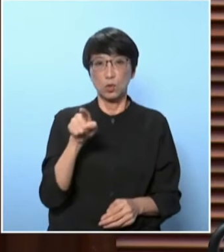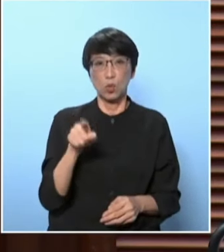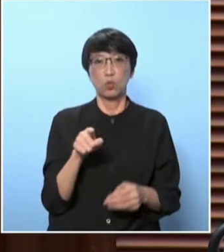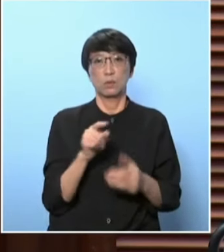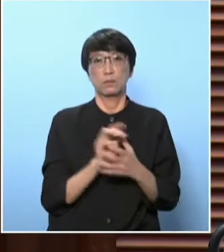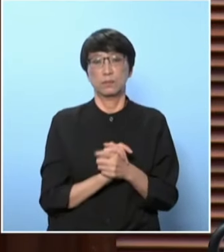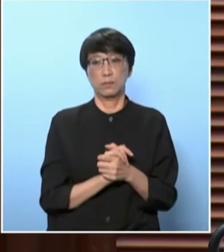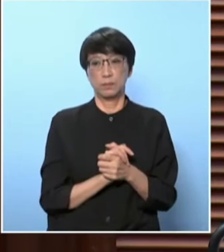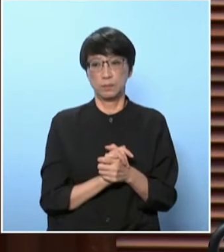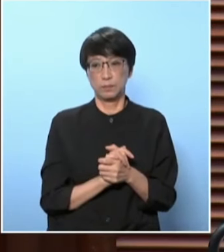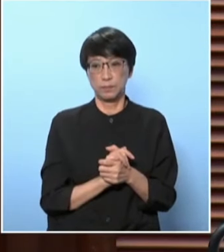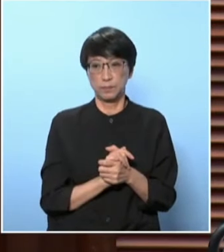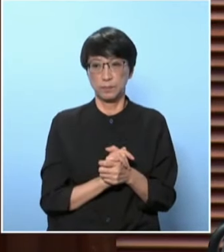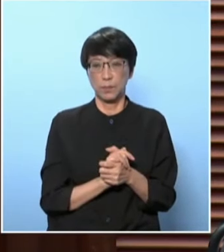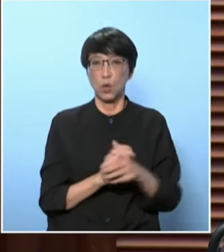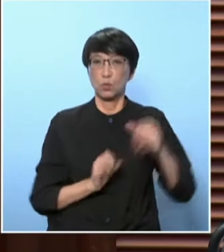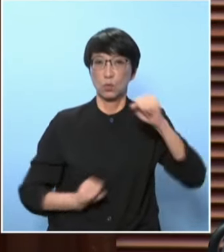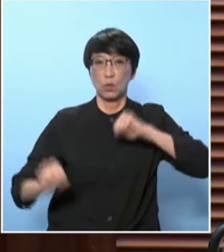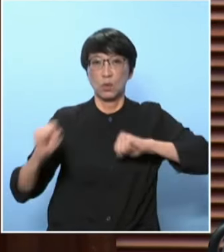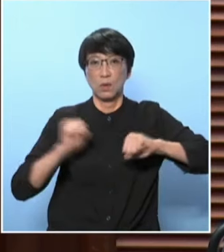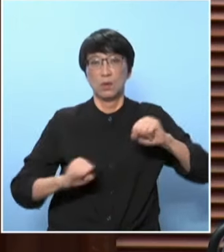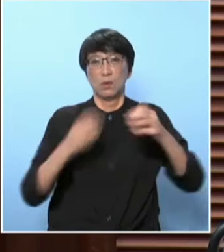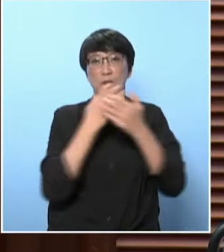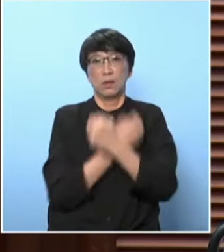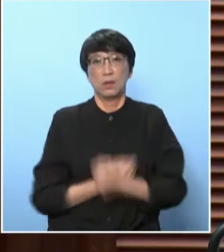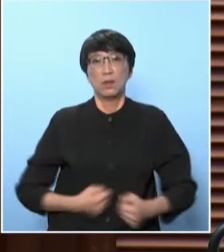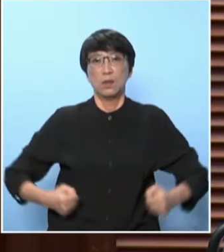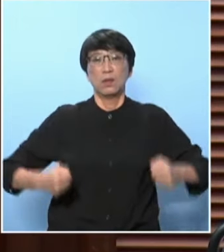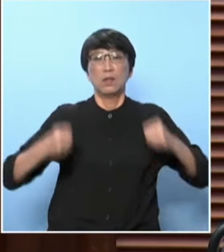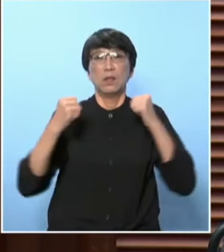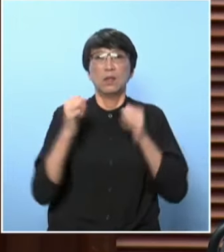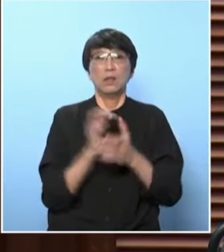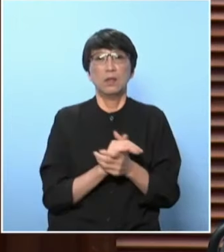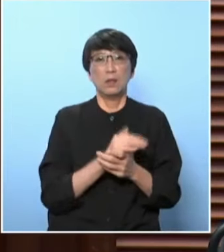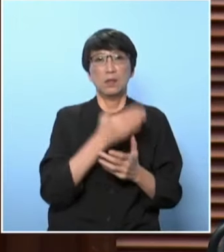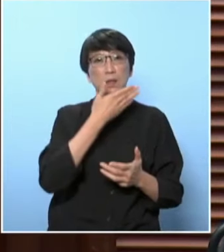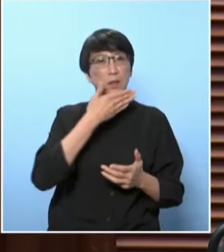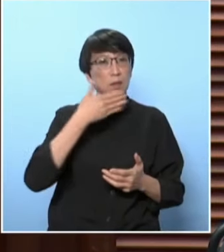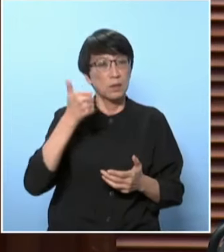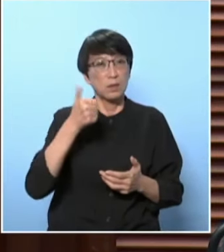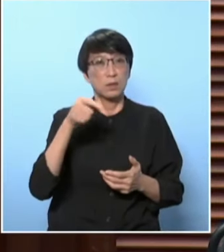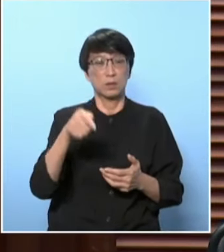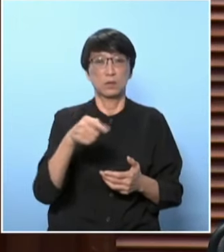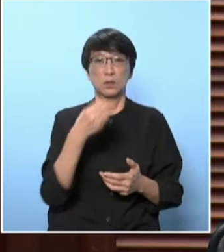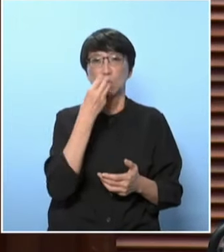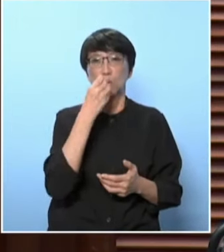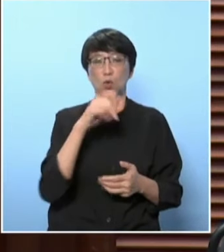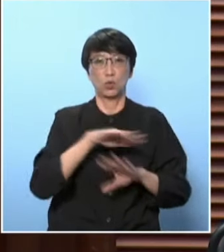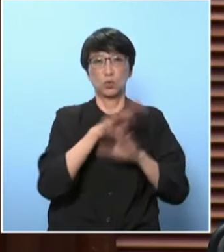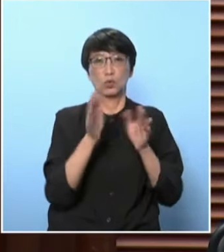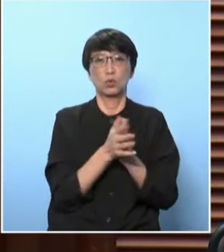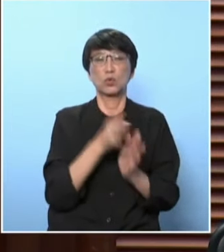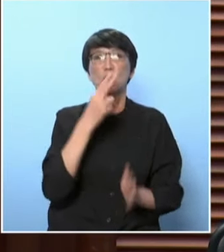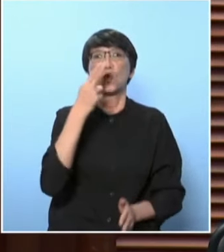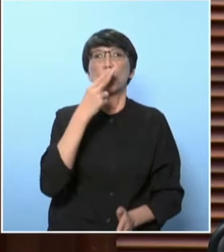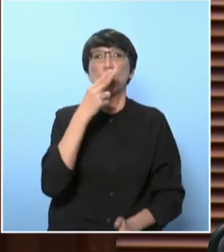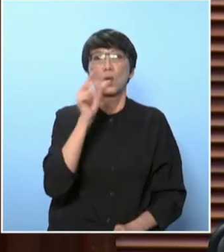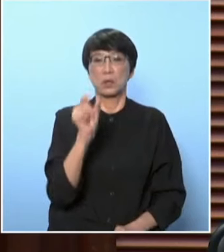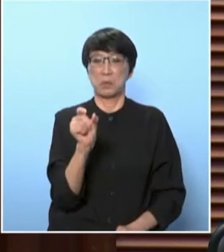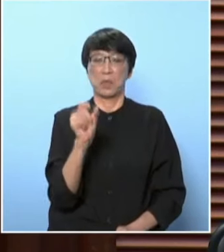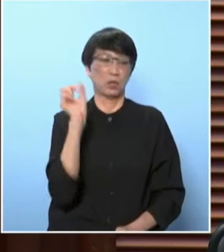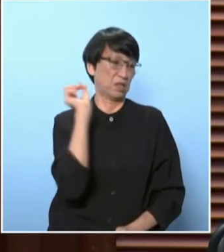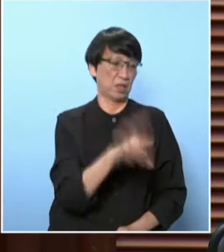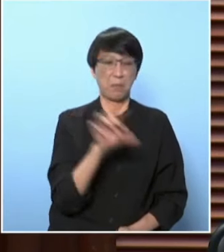個活力嘅、健康嘅、清新空氣嘅香港咧，係遠遠係好過一個周圍都係煙頭、烏煙瘴氣嘅香